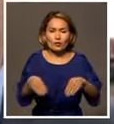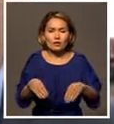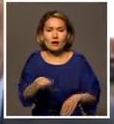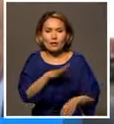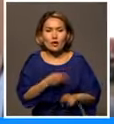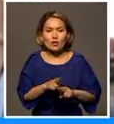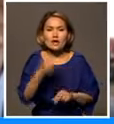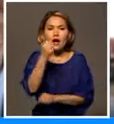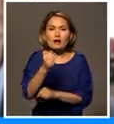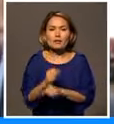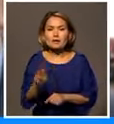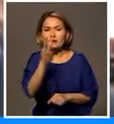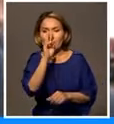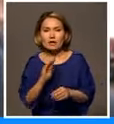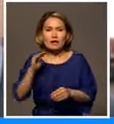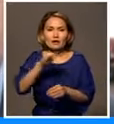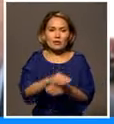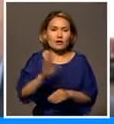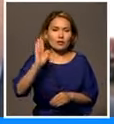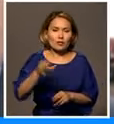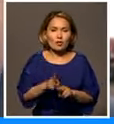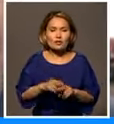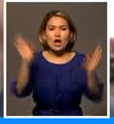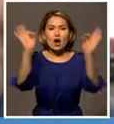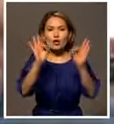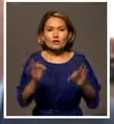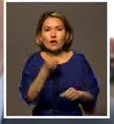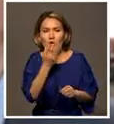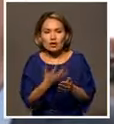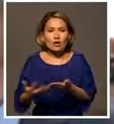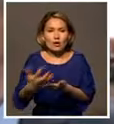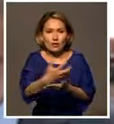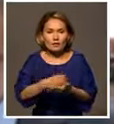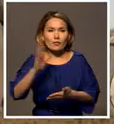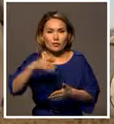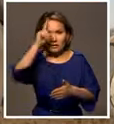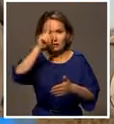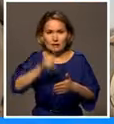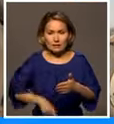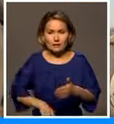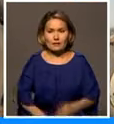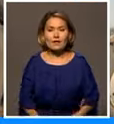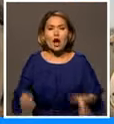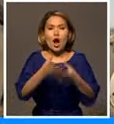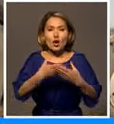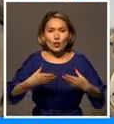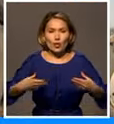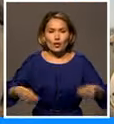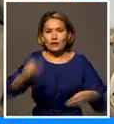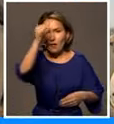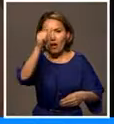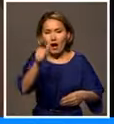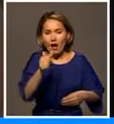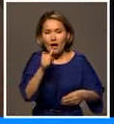жыл басында қосымша айлық төлейміз. Оған кепілдік бар. Күзгі орақ берекелі болады. Биыл көктем созылмалы